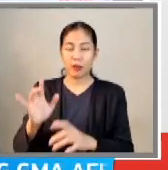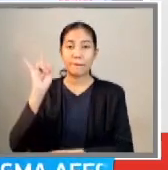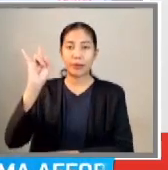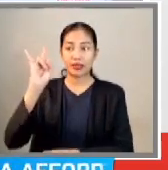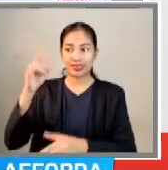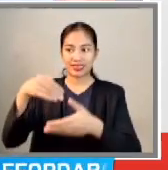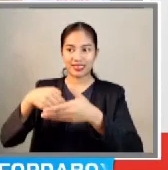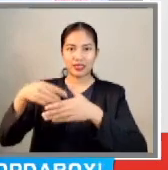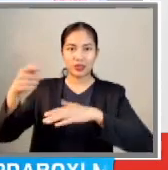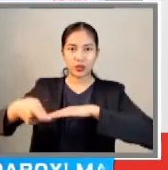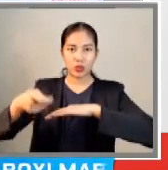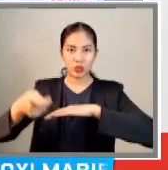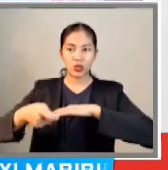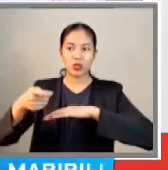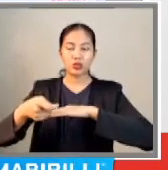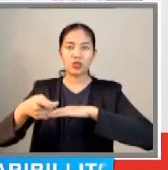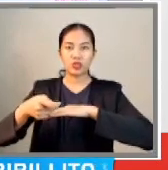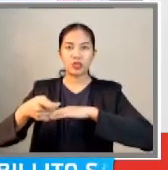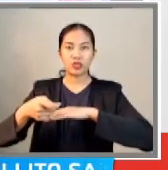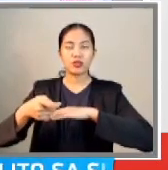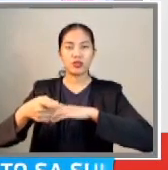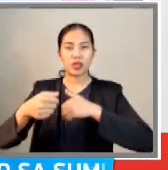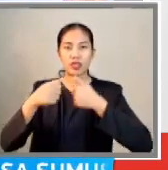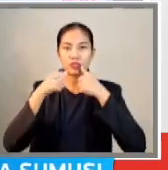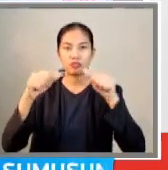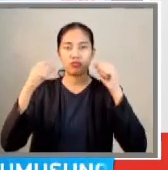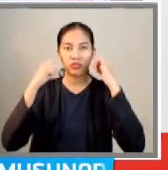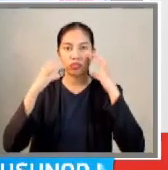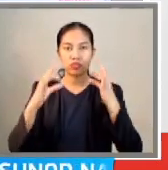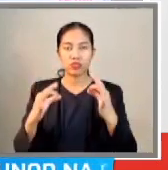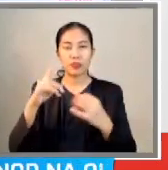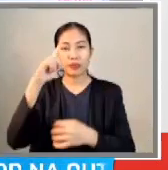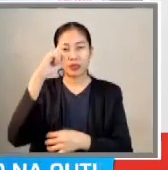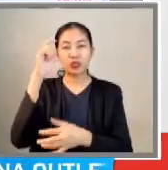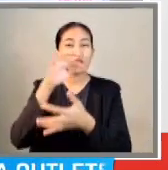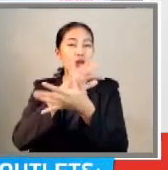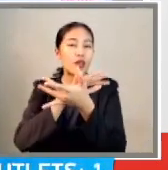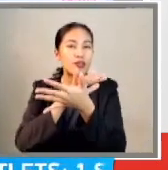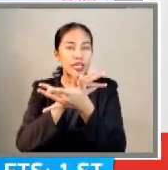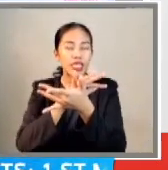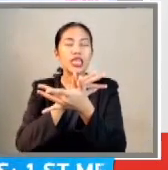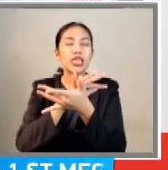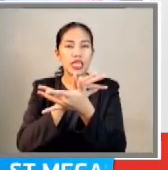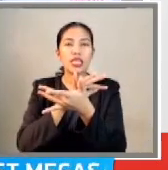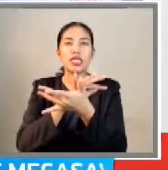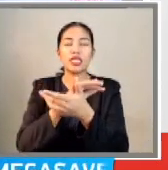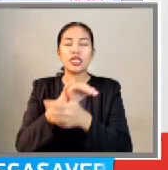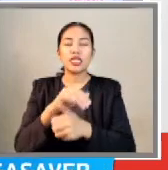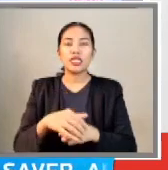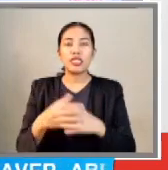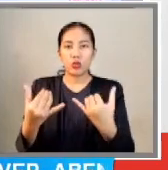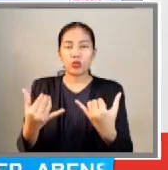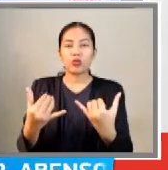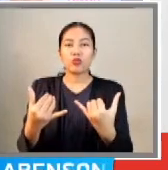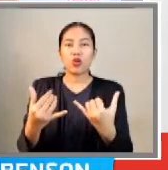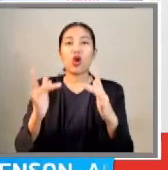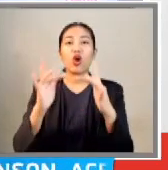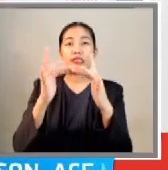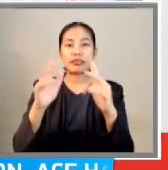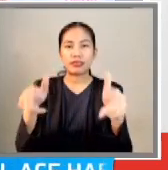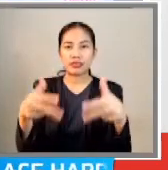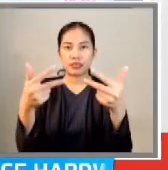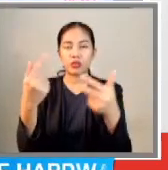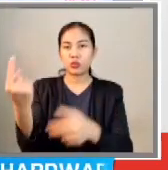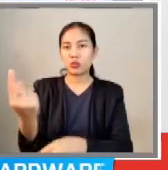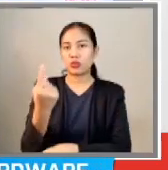yung hatol. At dahil din sa COVID protocols, online din yung attendance ni Remulia. Kaya kahit